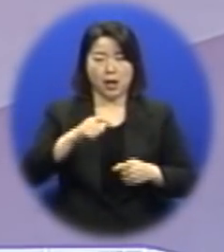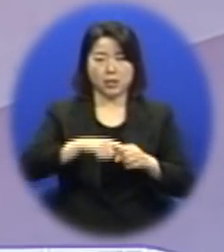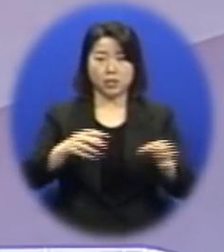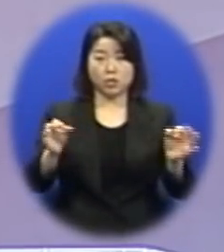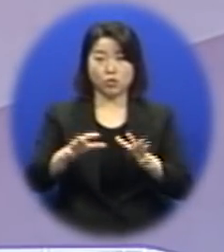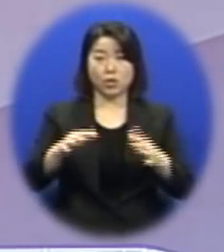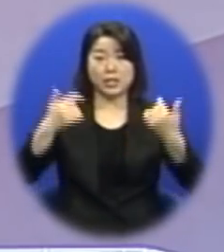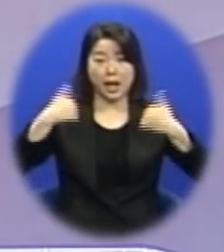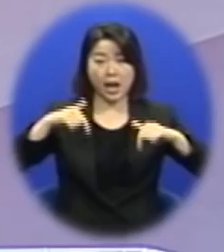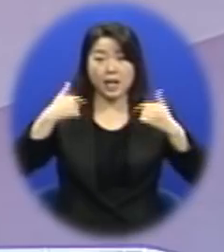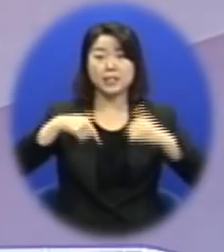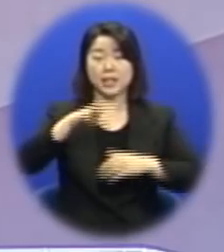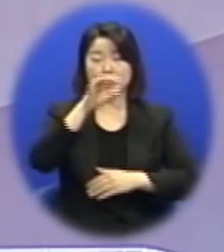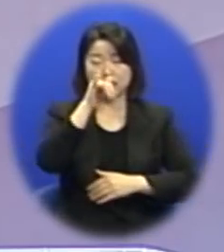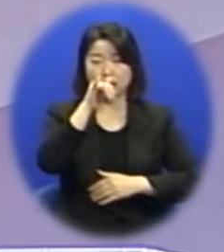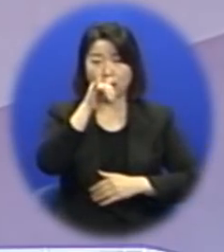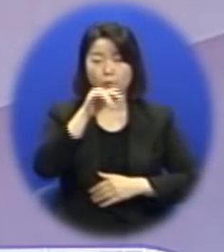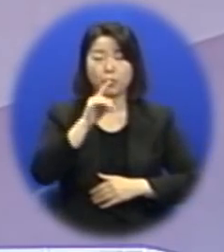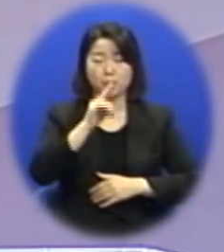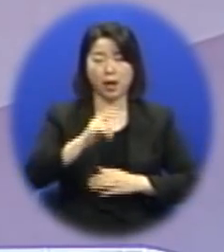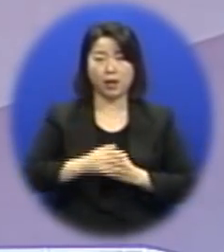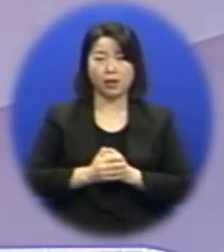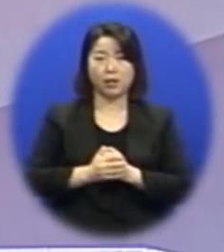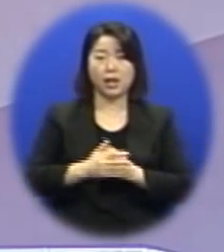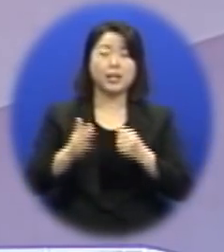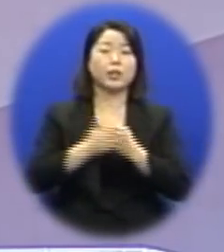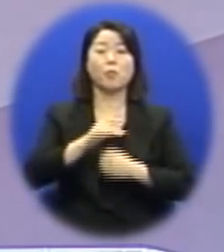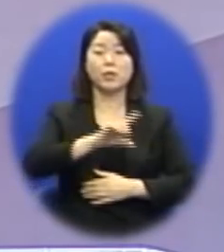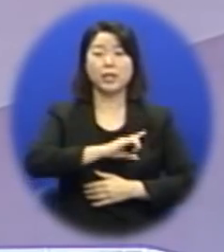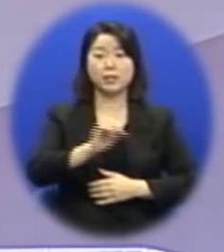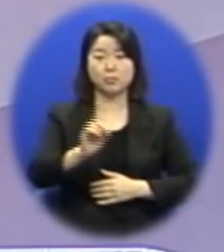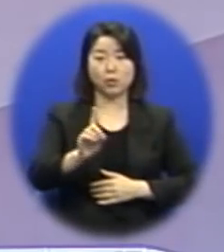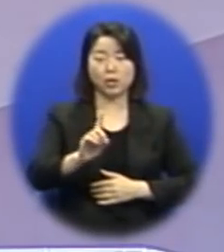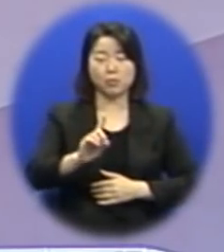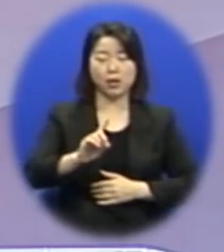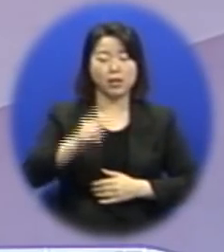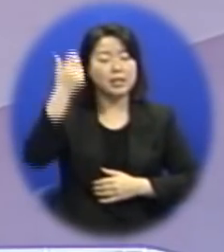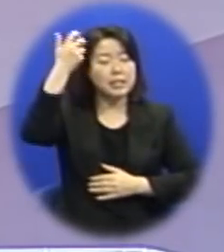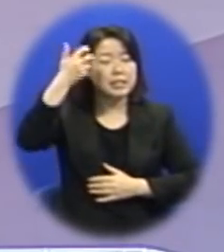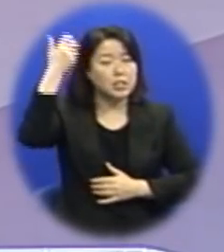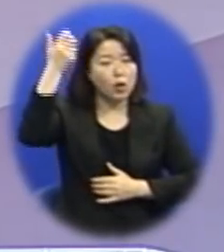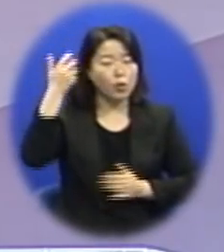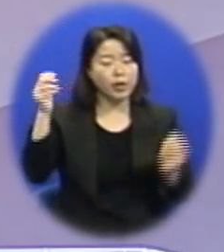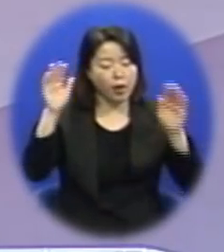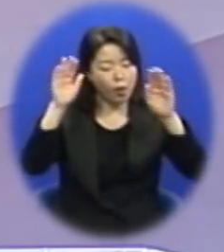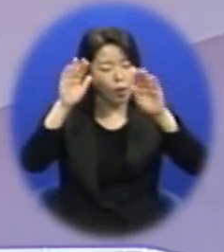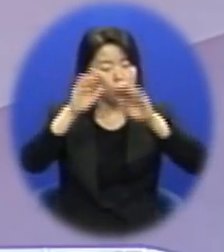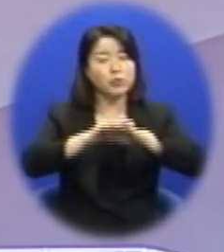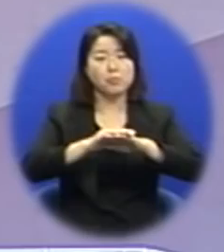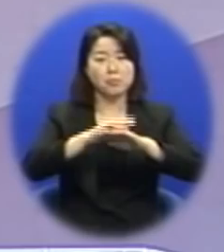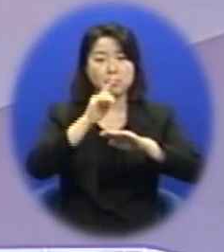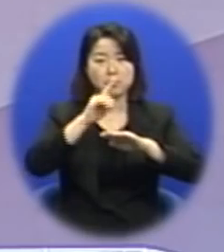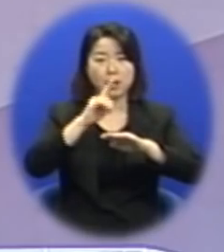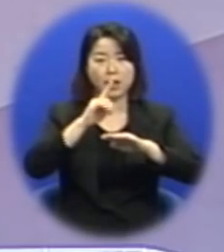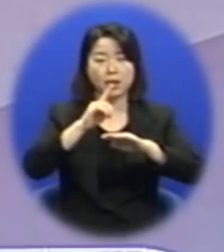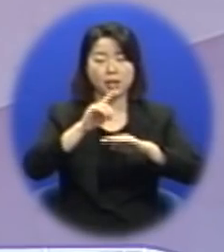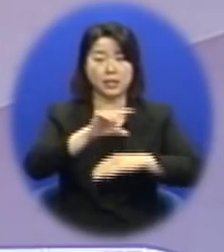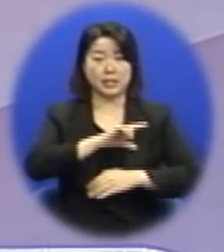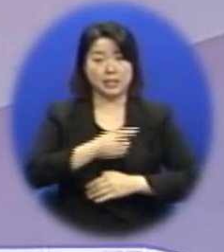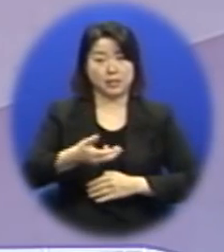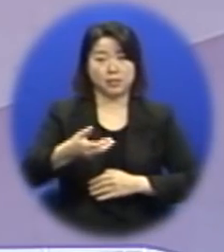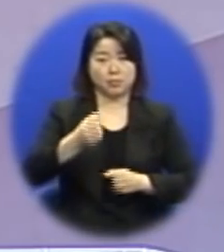항상 있게 마련이라고 그래서 이름을 붙이기를 영혼의 어두운 밤이라고 그런 이름을 붙인